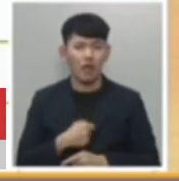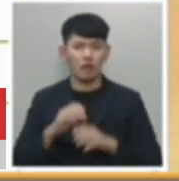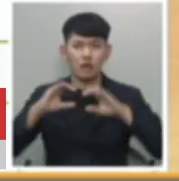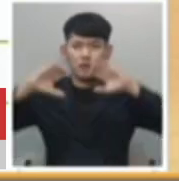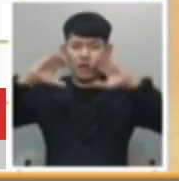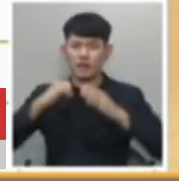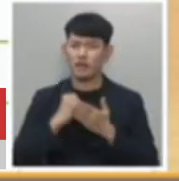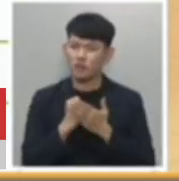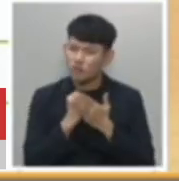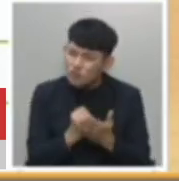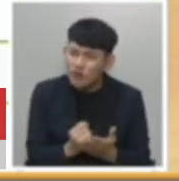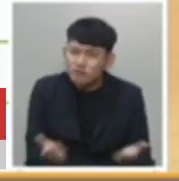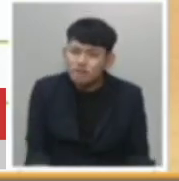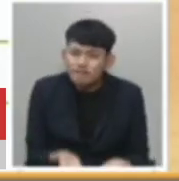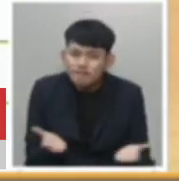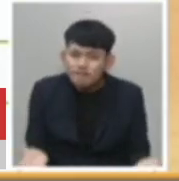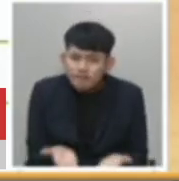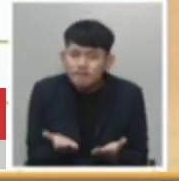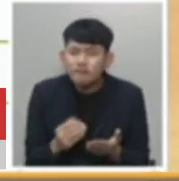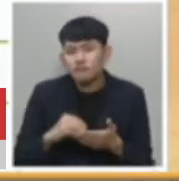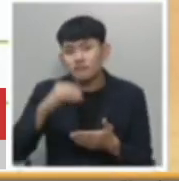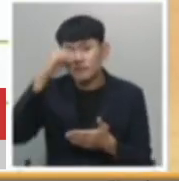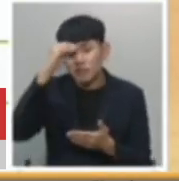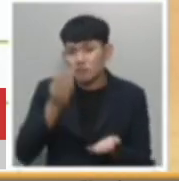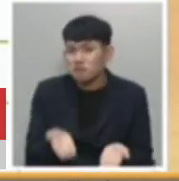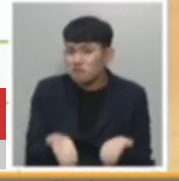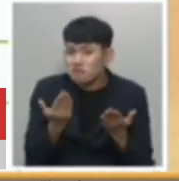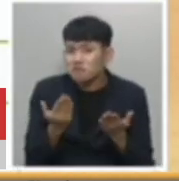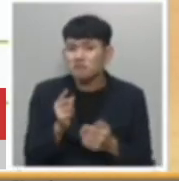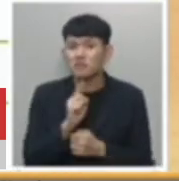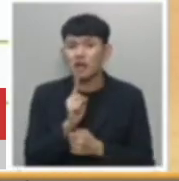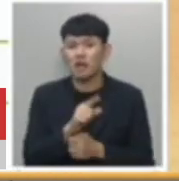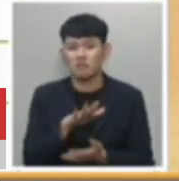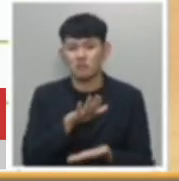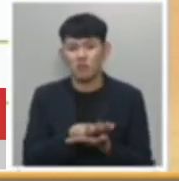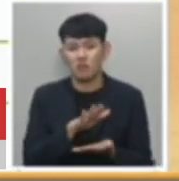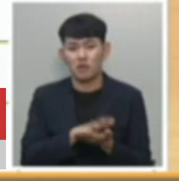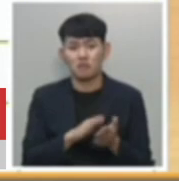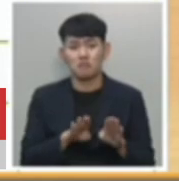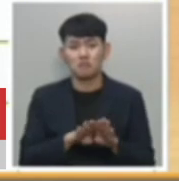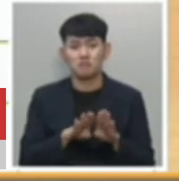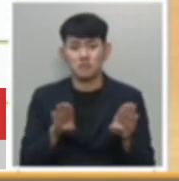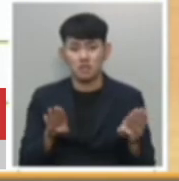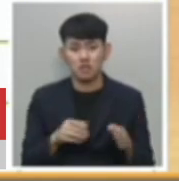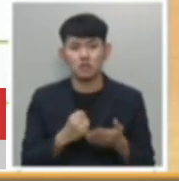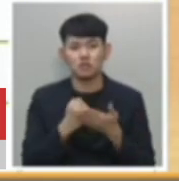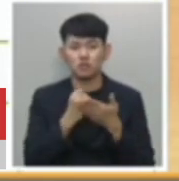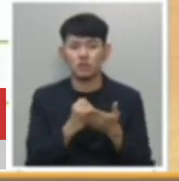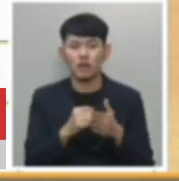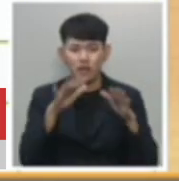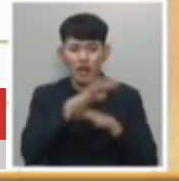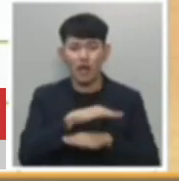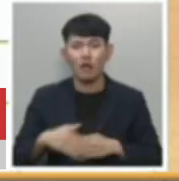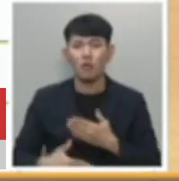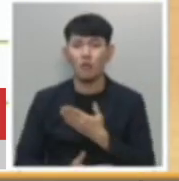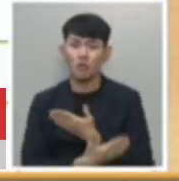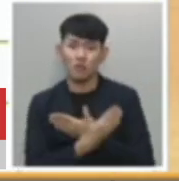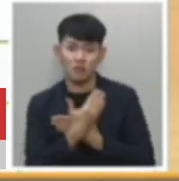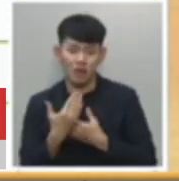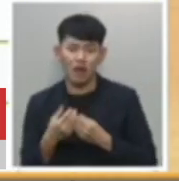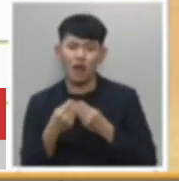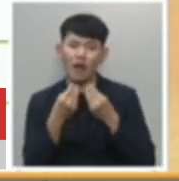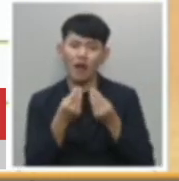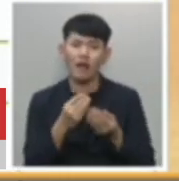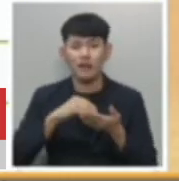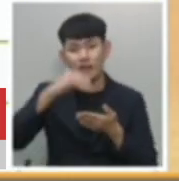งขึ้นจึงเปิดโรงเรียนแถวโอกาสมาตั้งแต่ปี2533แล้วทุกคนก็ได้โอกาสได้ศึกษาจบปริ